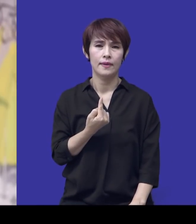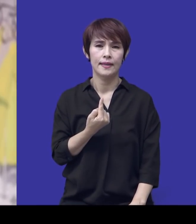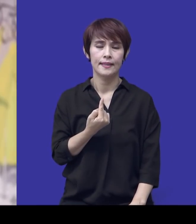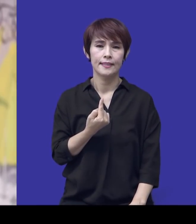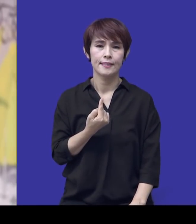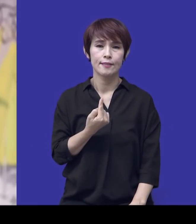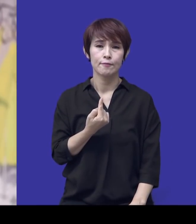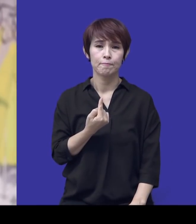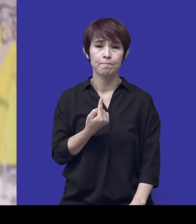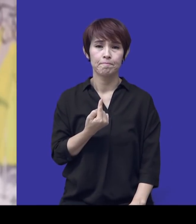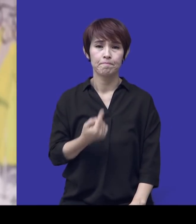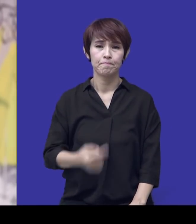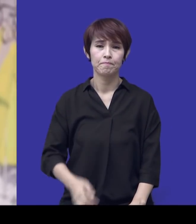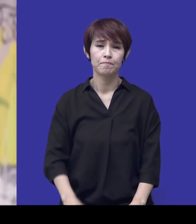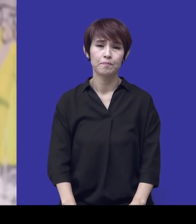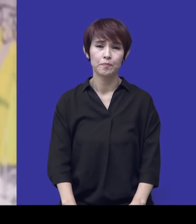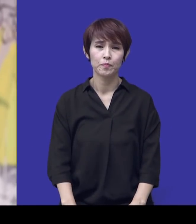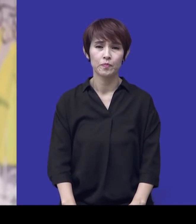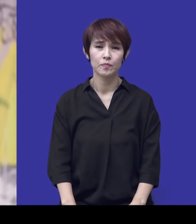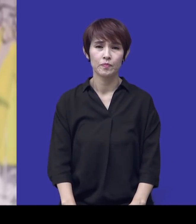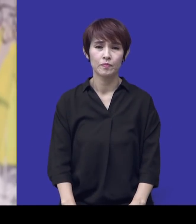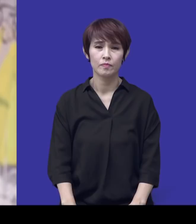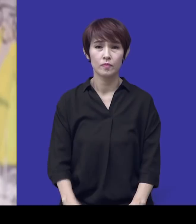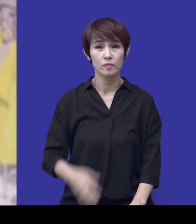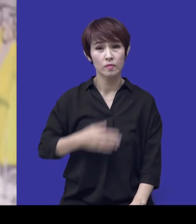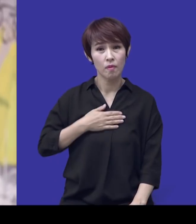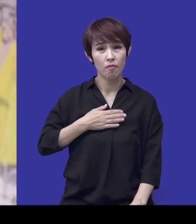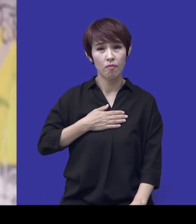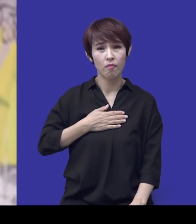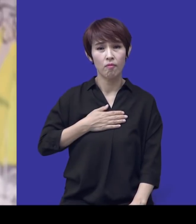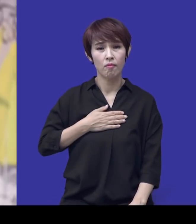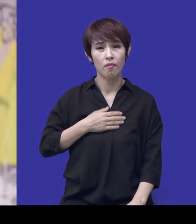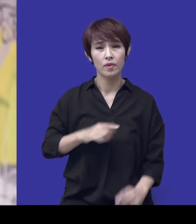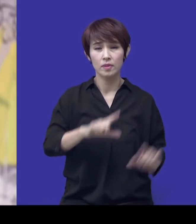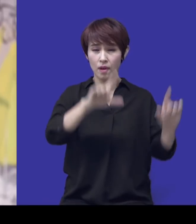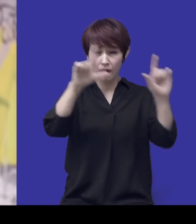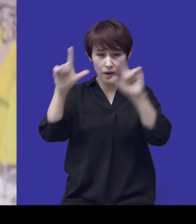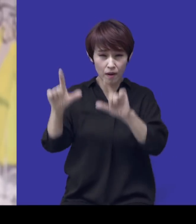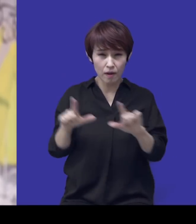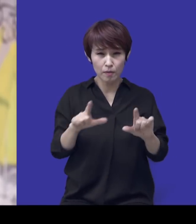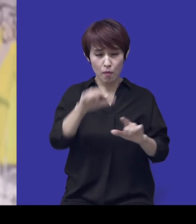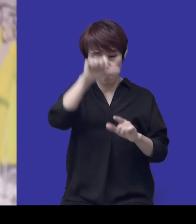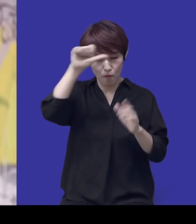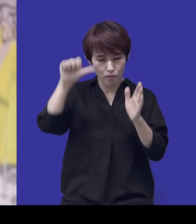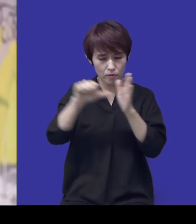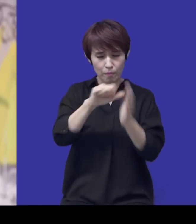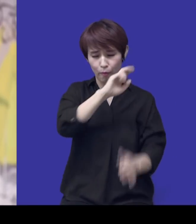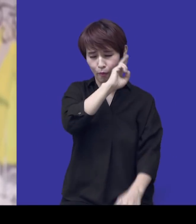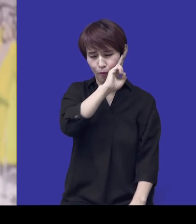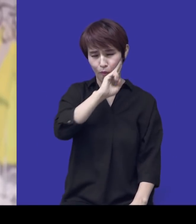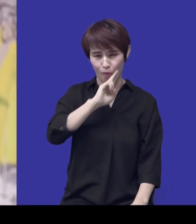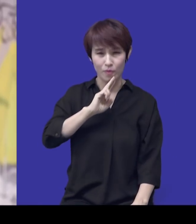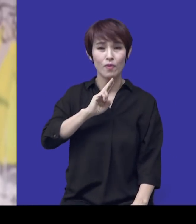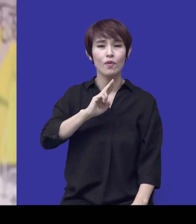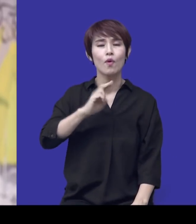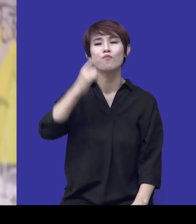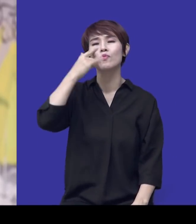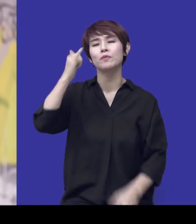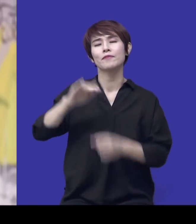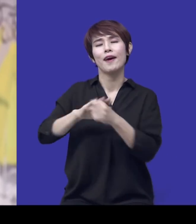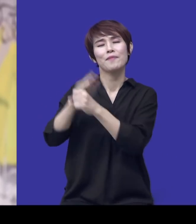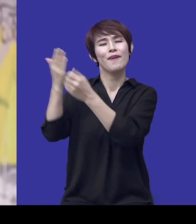근데 저는 평생을 편하게 살았거든요. 네. 부모님의 사랑을 받으면서 정말 화목하게 살았어요.